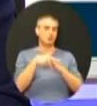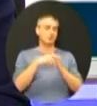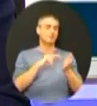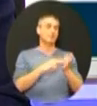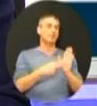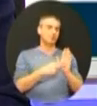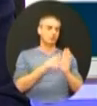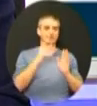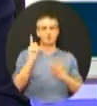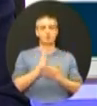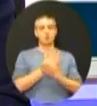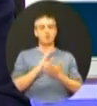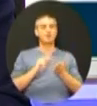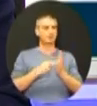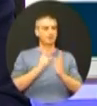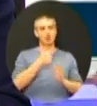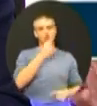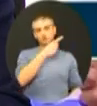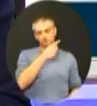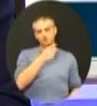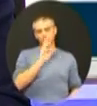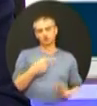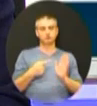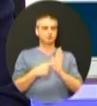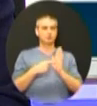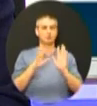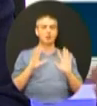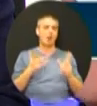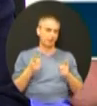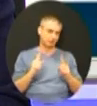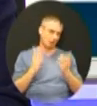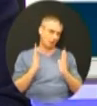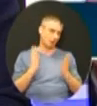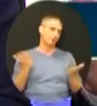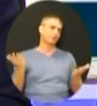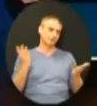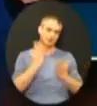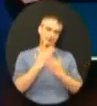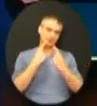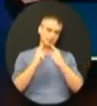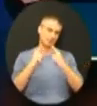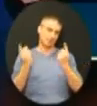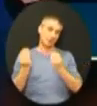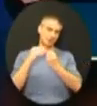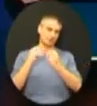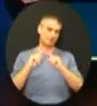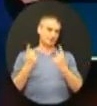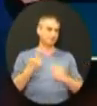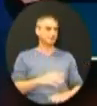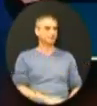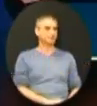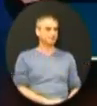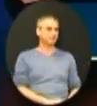במדיניות ועד כמה הם קובעים את המדיניות ולא השרים ולזה יש את הסיבות למה זה כך אבל אבל זה אני מבין זה דיוון אחר דיון נוסף אחר ראש